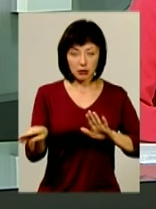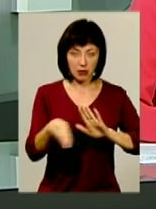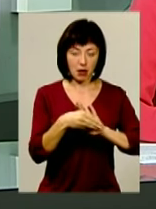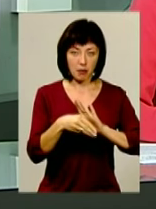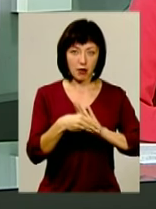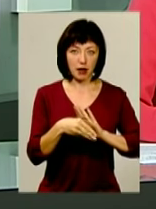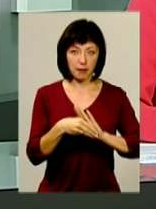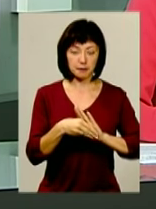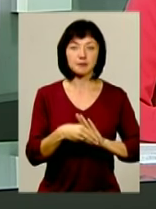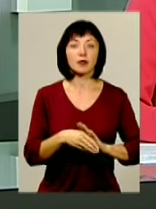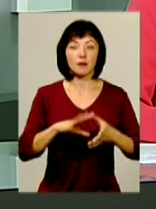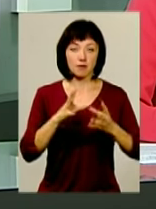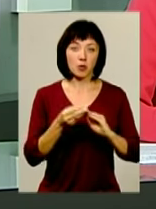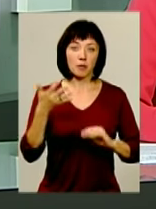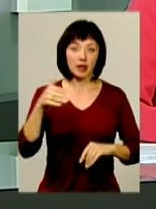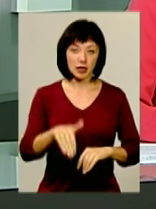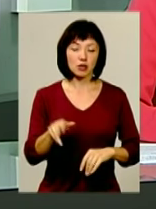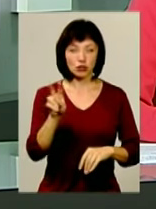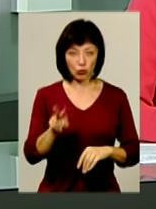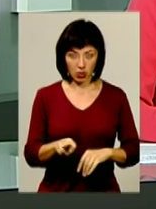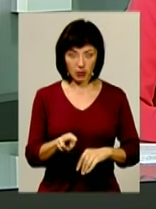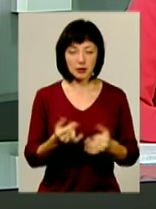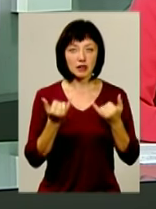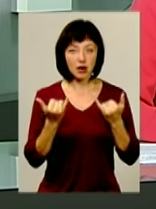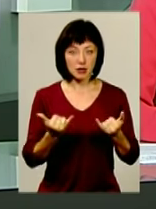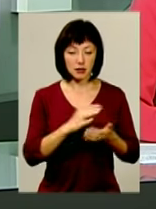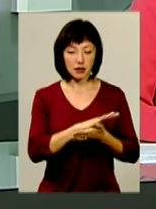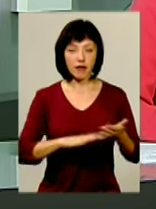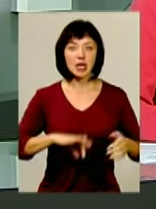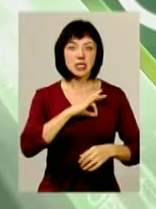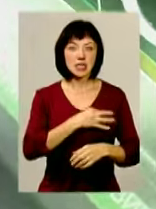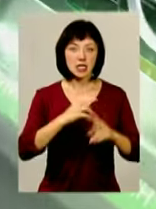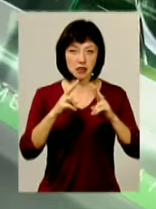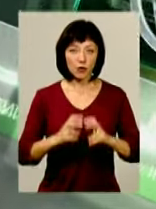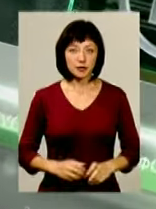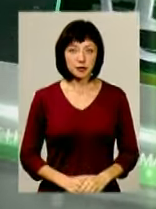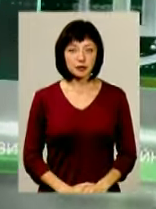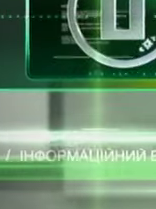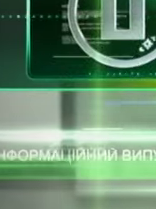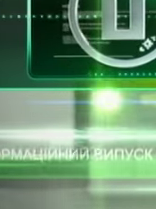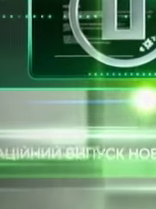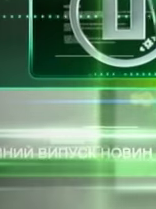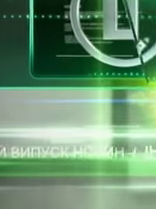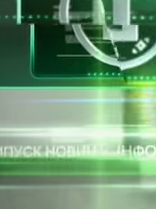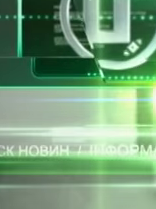неправомірної винагороди у сумі 5 тисяч доларів. Наразі триває слідство.